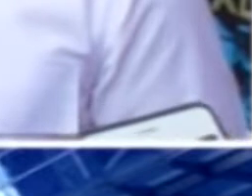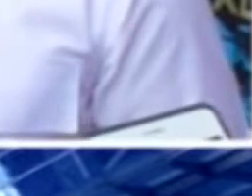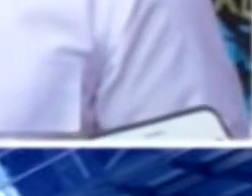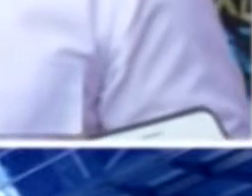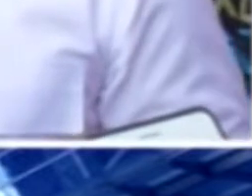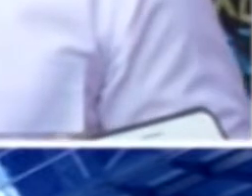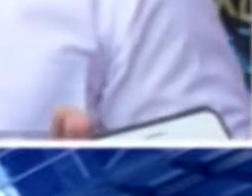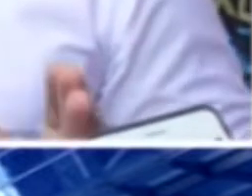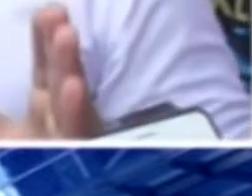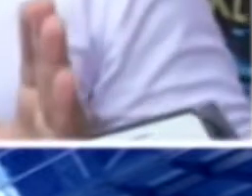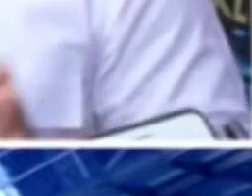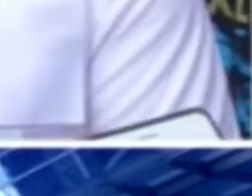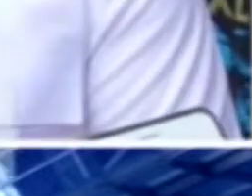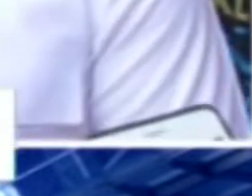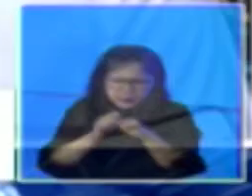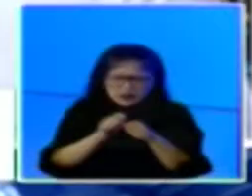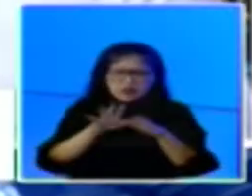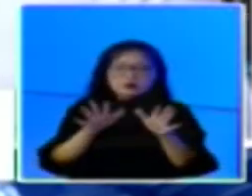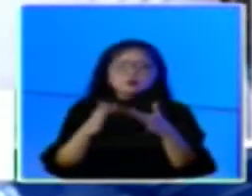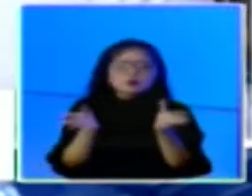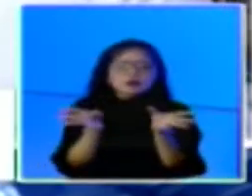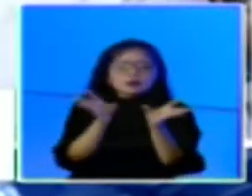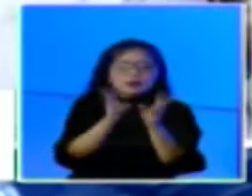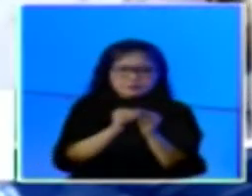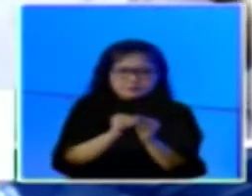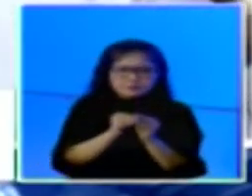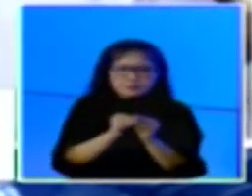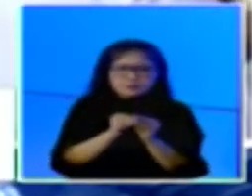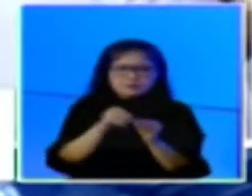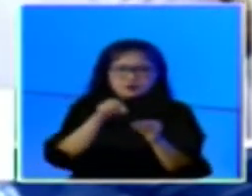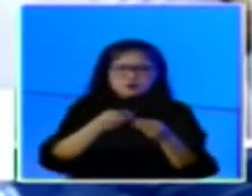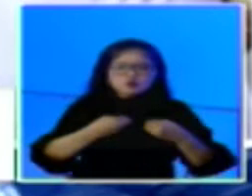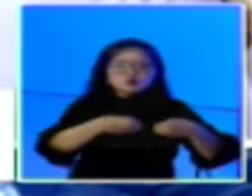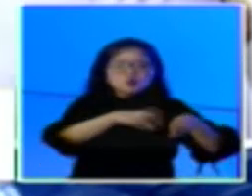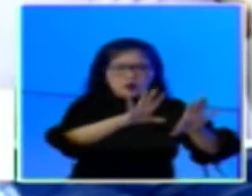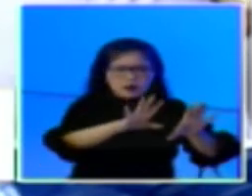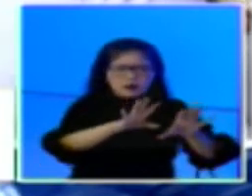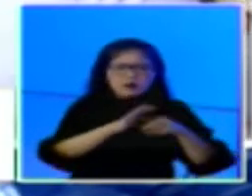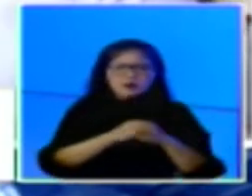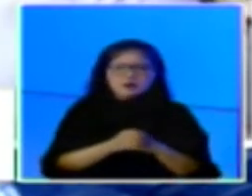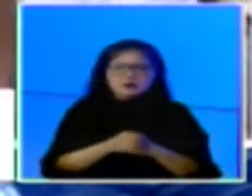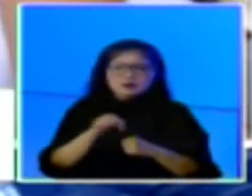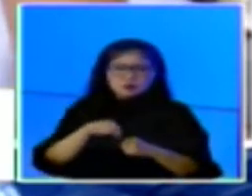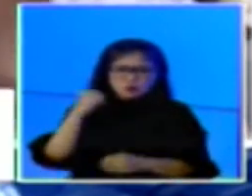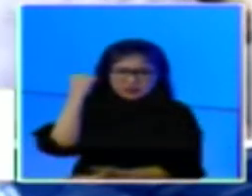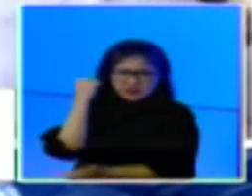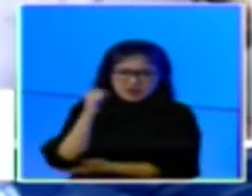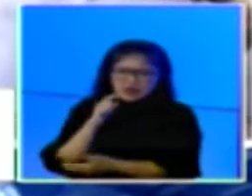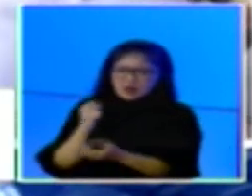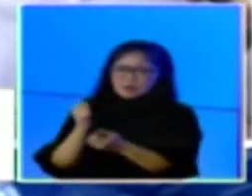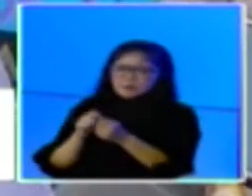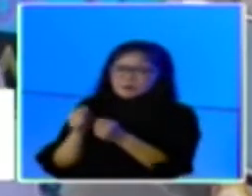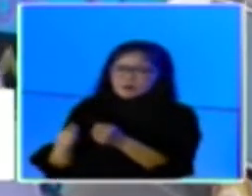kembali. Mereka beli kotaknya, kemudian diisi earphone,